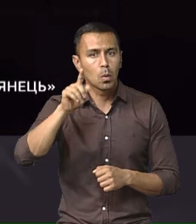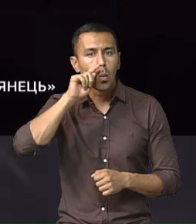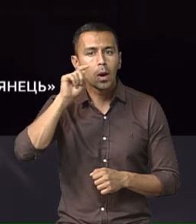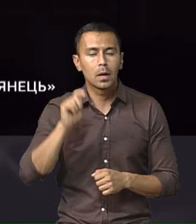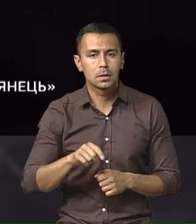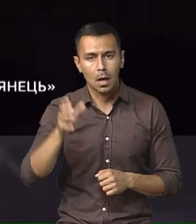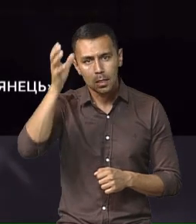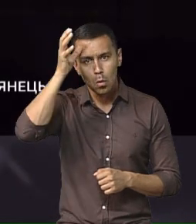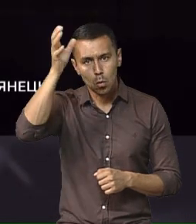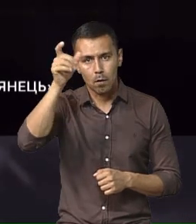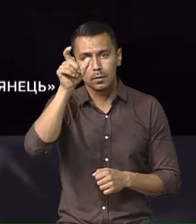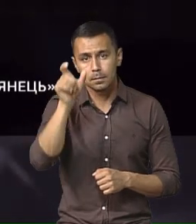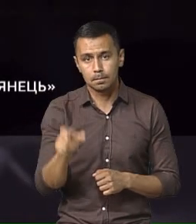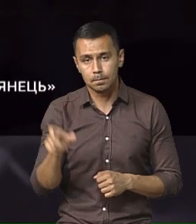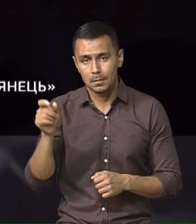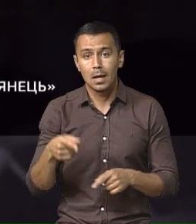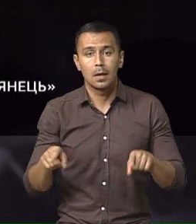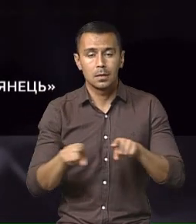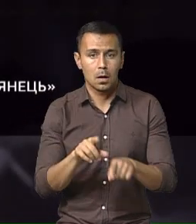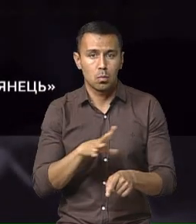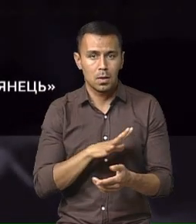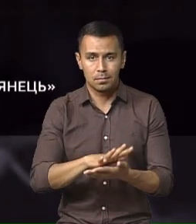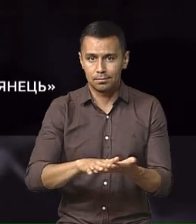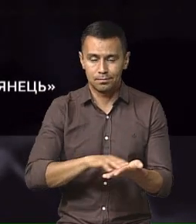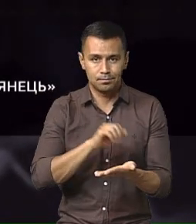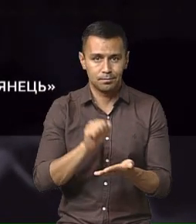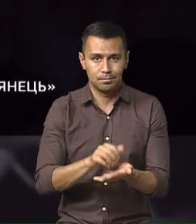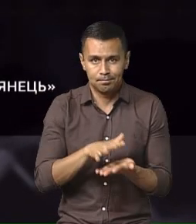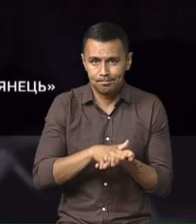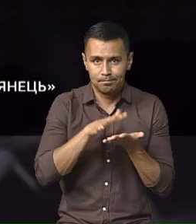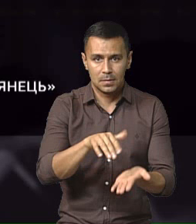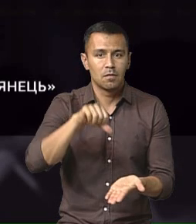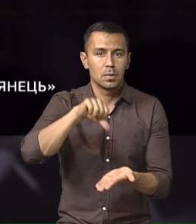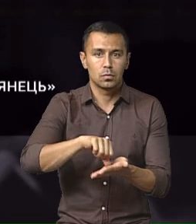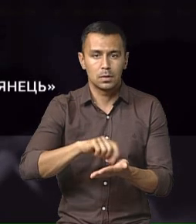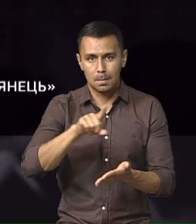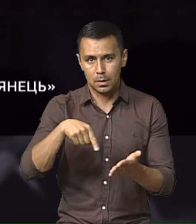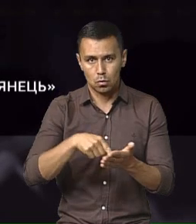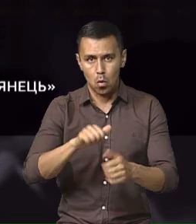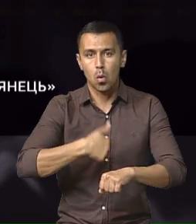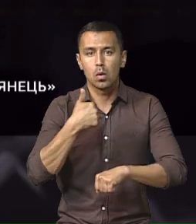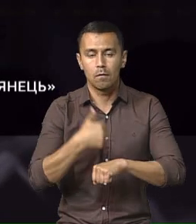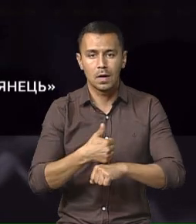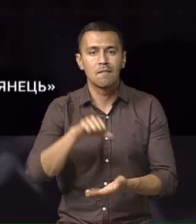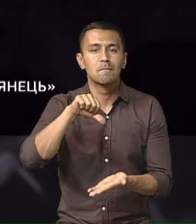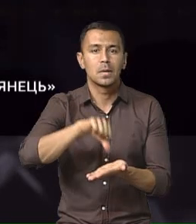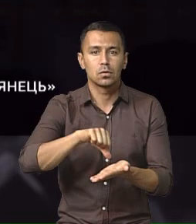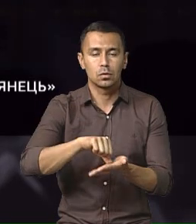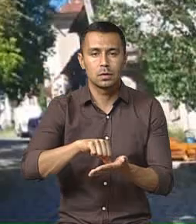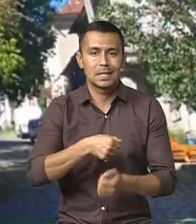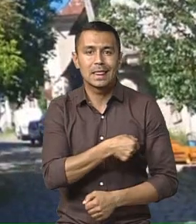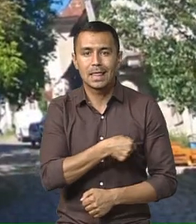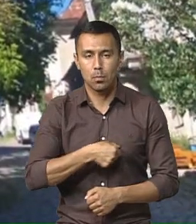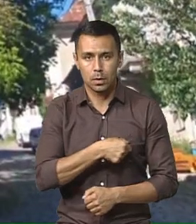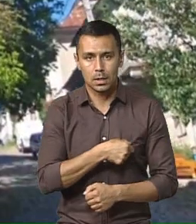українських науковиць ось так була споплюжена в присутності міського голови, в присутності